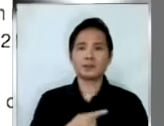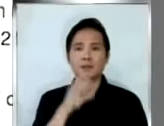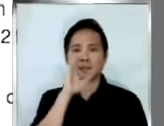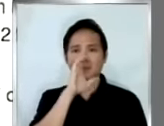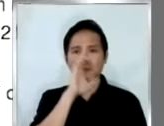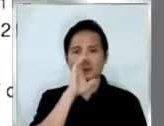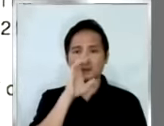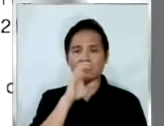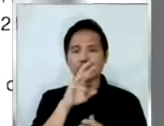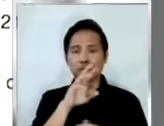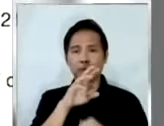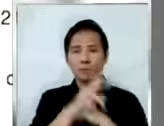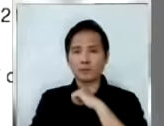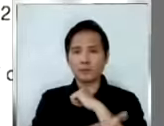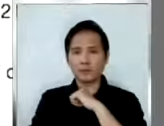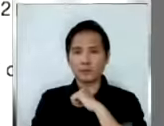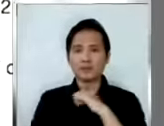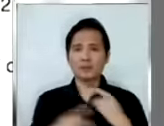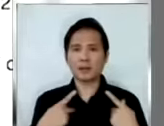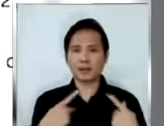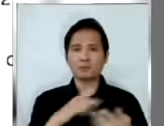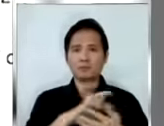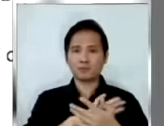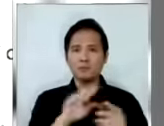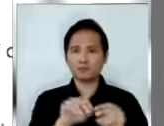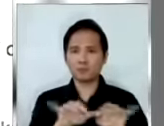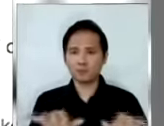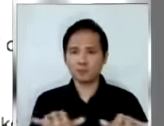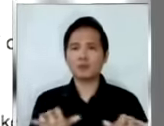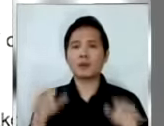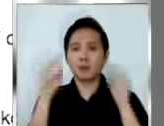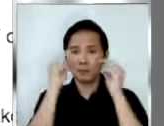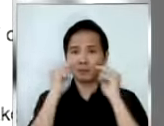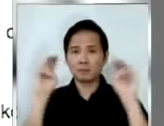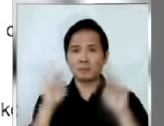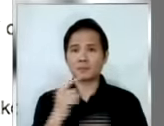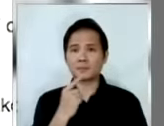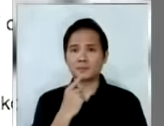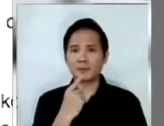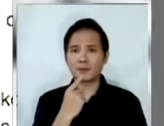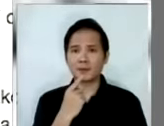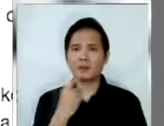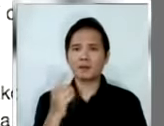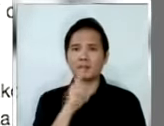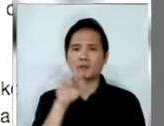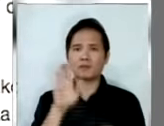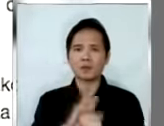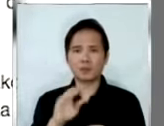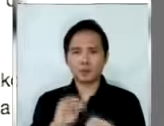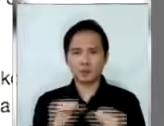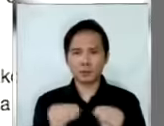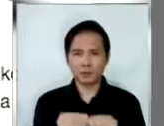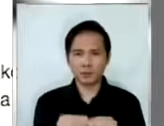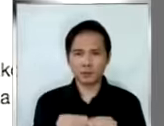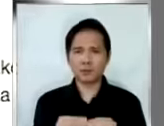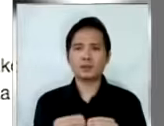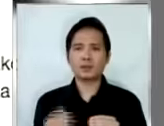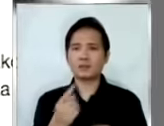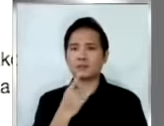COVID-19. Si Daan Bantayan Cebu Mayor Son Shimura mismo ang nagkumpirma nito. Nagkalagnat at ubo raw siya noong June